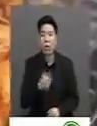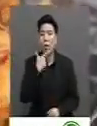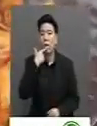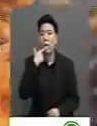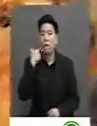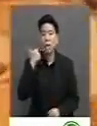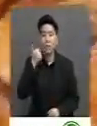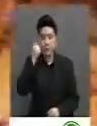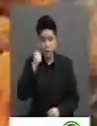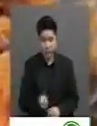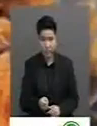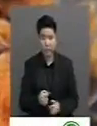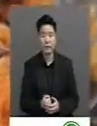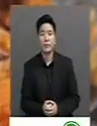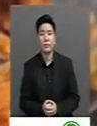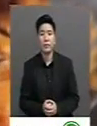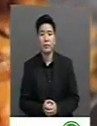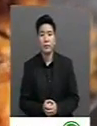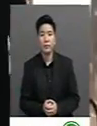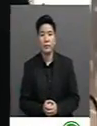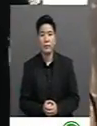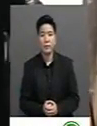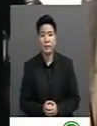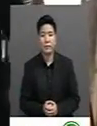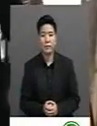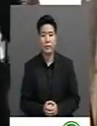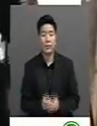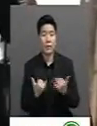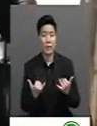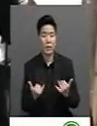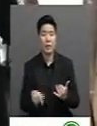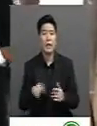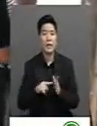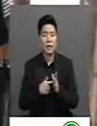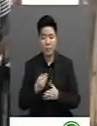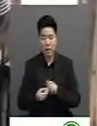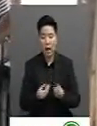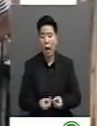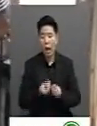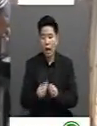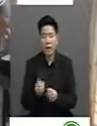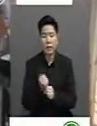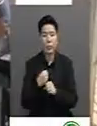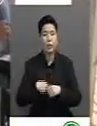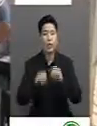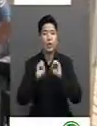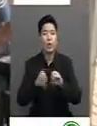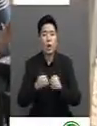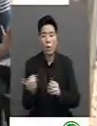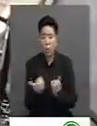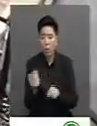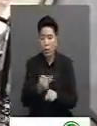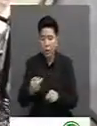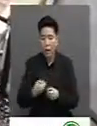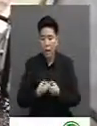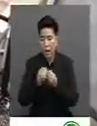าร่อยจังฮู้ Yahoo! ตอนนี้ลุงพักเริ่มถ่ายทอดสูตรการทำขนมหวักให้กับลูกหล